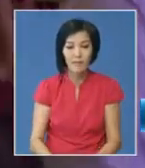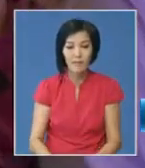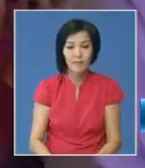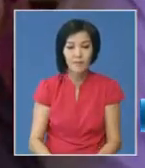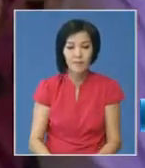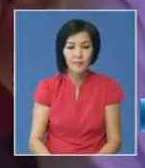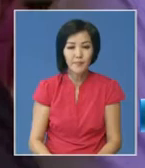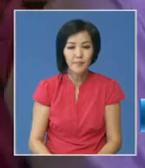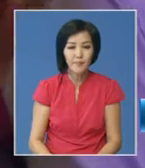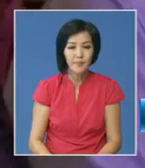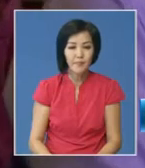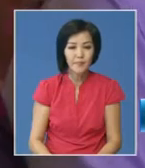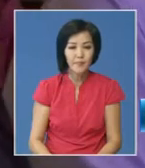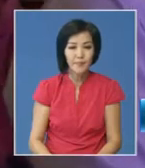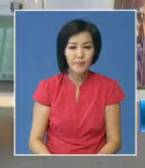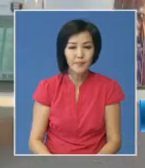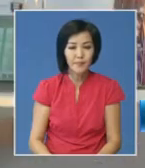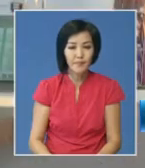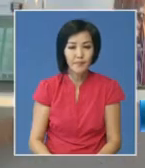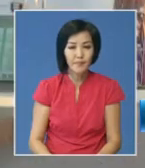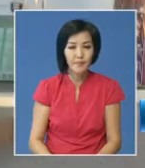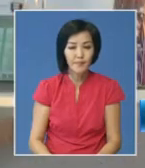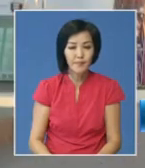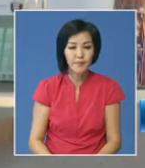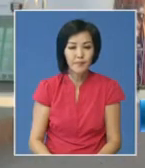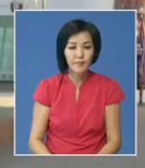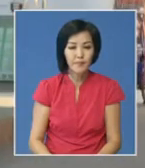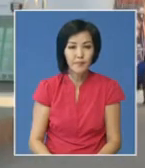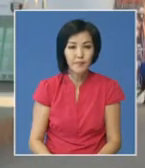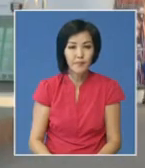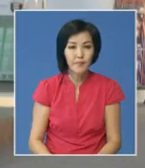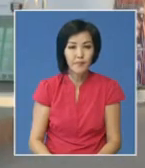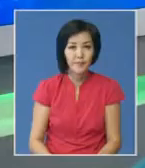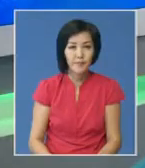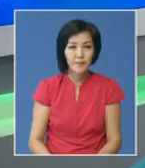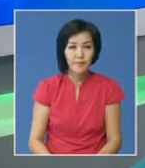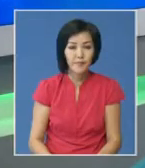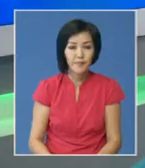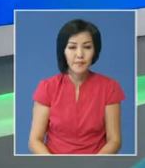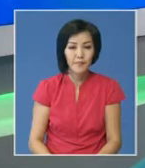Мұхит Тоқтасын, Жасұлан Шынгенде, Айбек Ақшолақов, Жетісу, Астана.